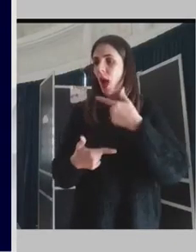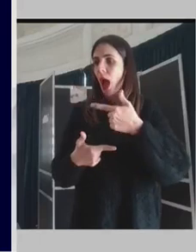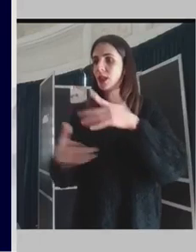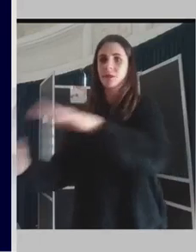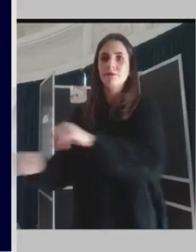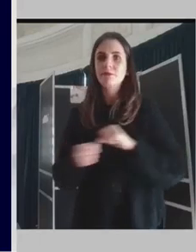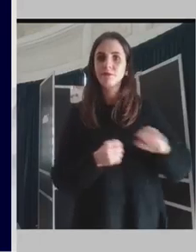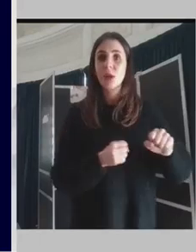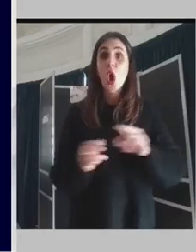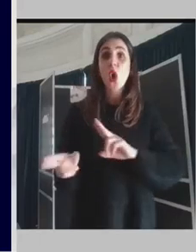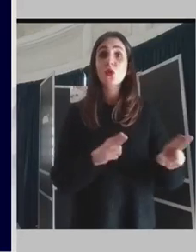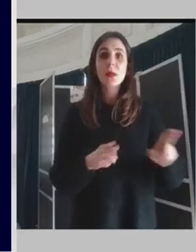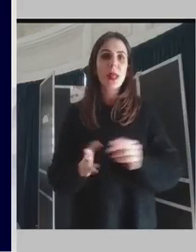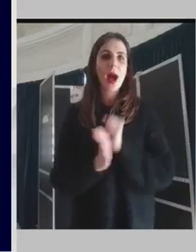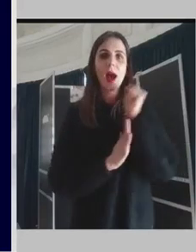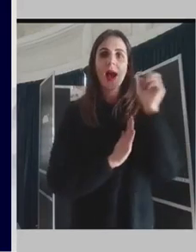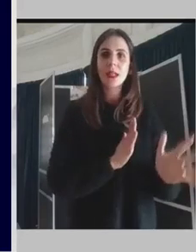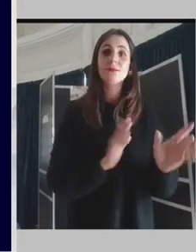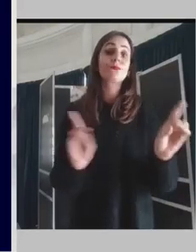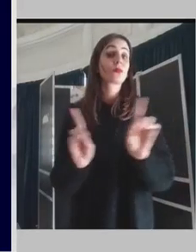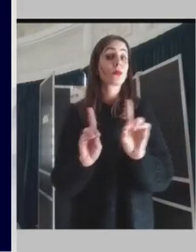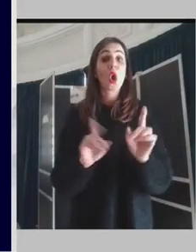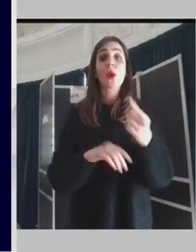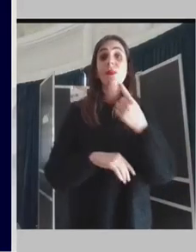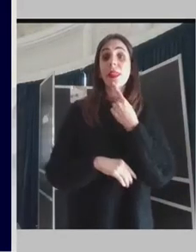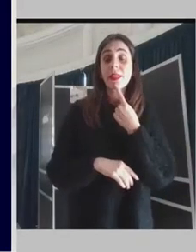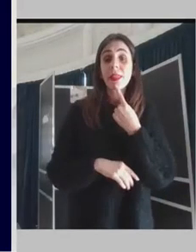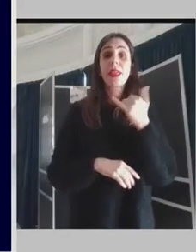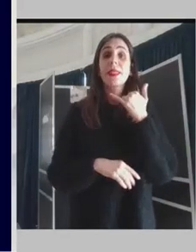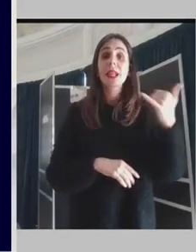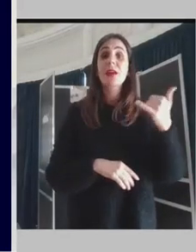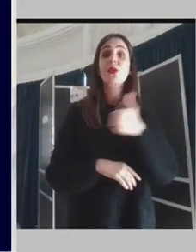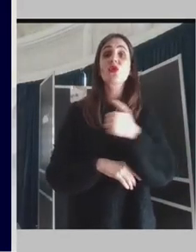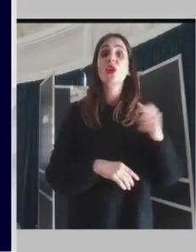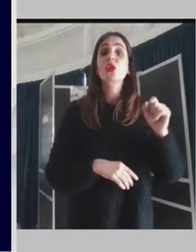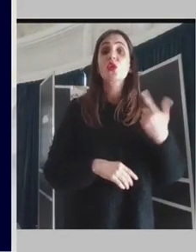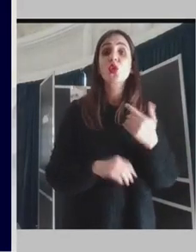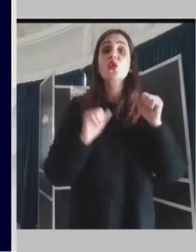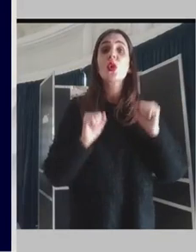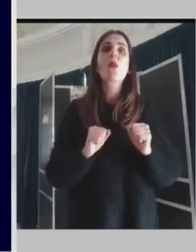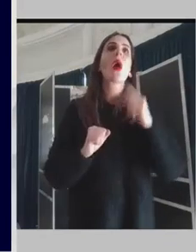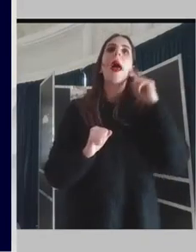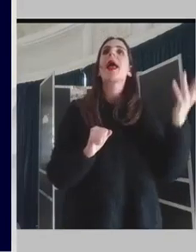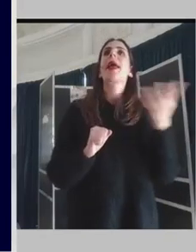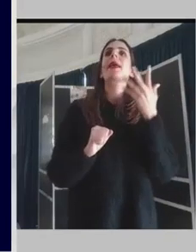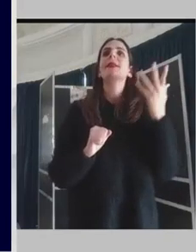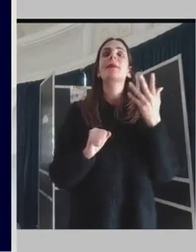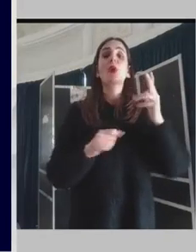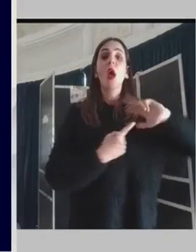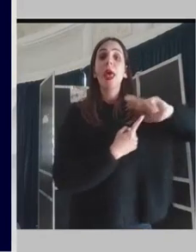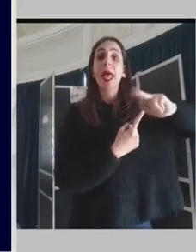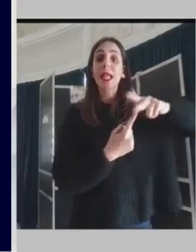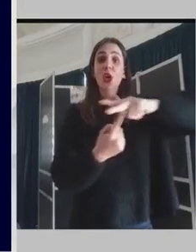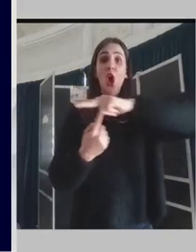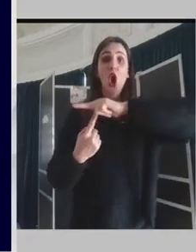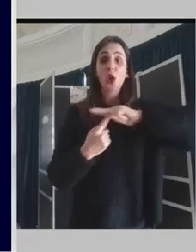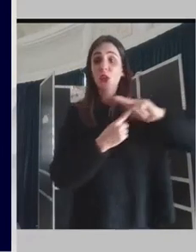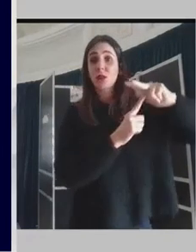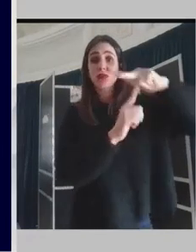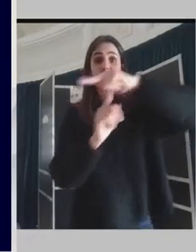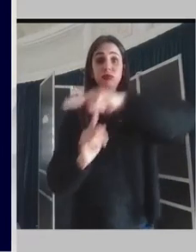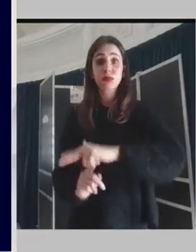Chi riceve la telefonata del 112 potrebbe anche decidere di mandare l'elicottero e portare il malcapitato in un